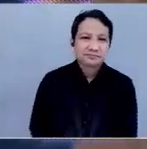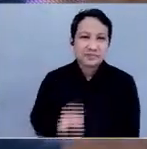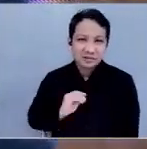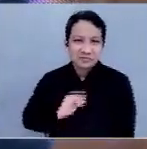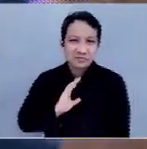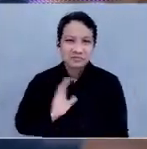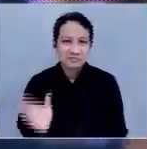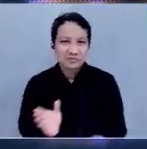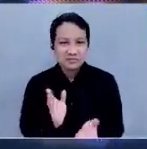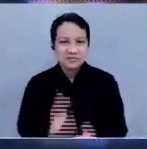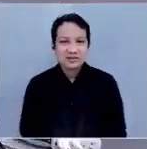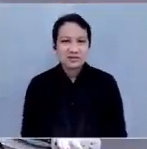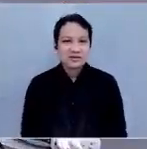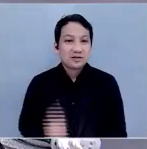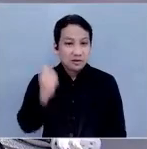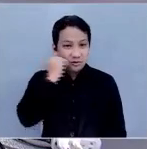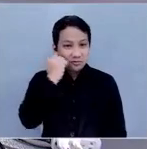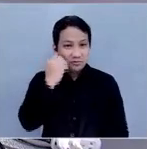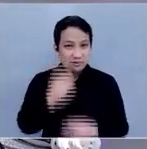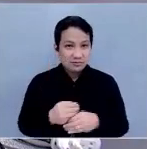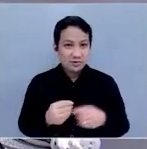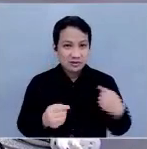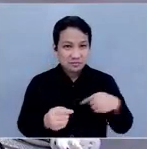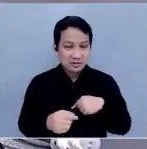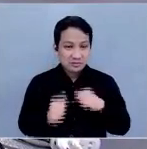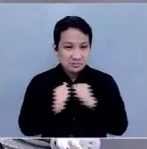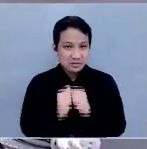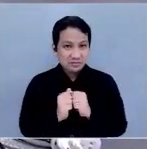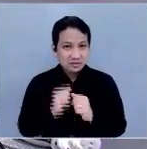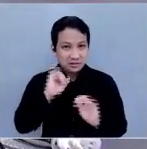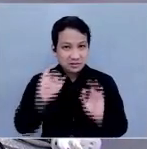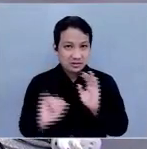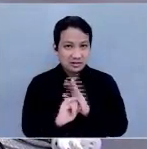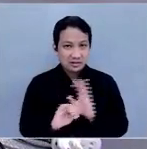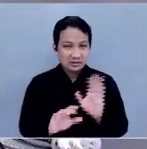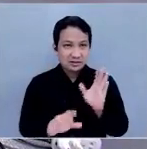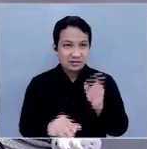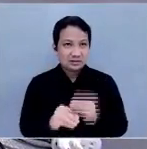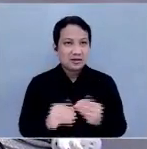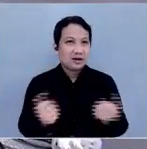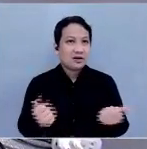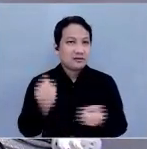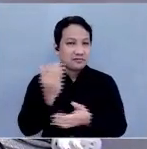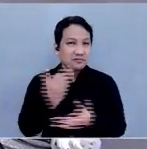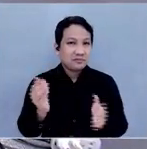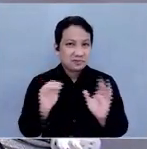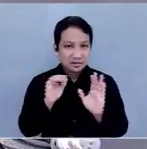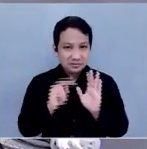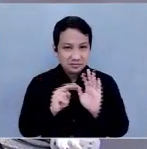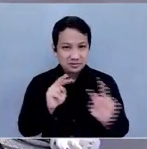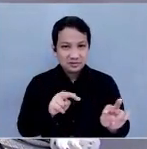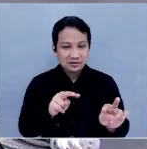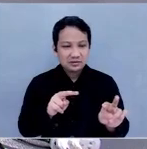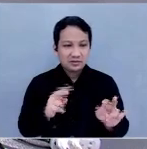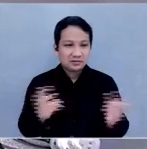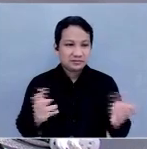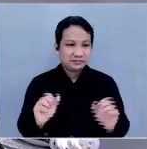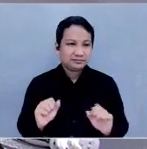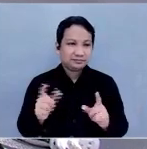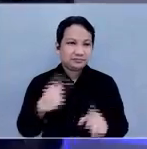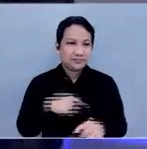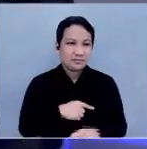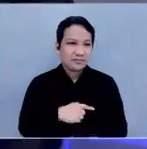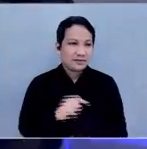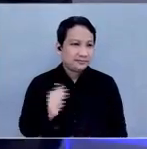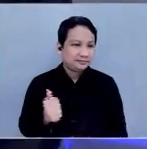Motivation. It always adds eh. Siyempre, kasama na rin yan sa identity ninyo eh. Kung paano kayo nakikilala, nanggagaling din yung kung ano yung mensahe